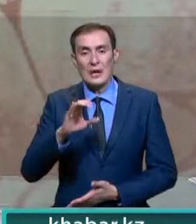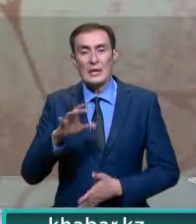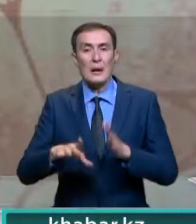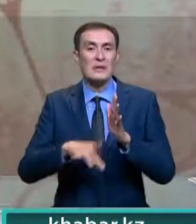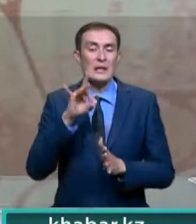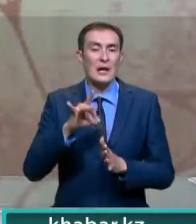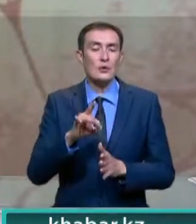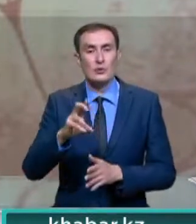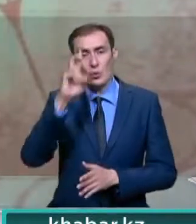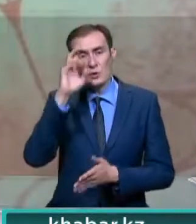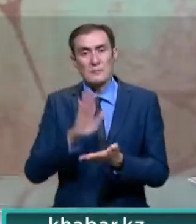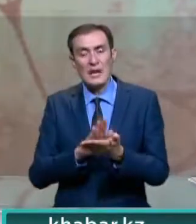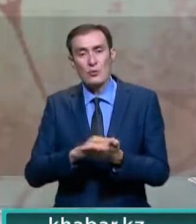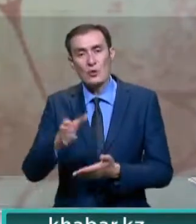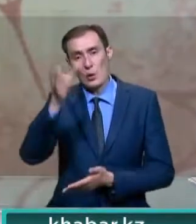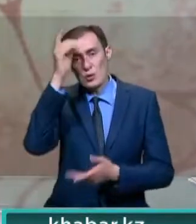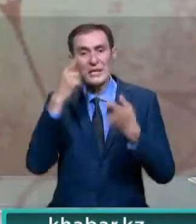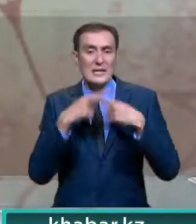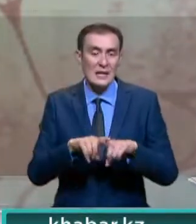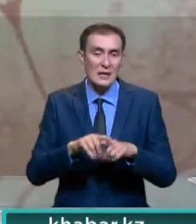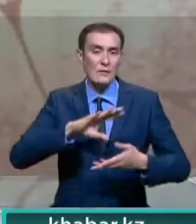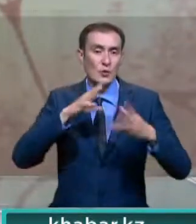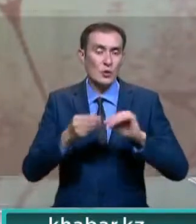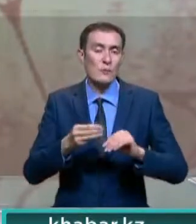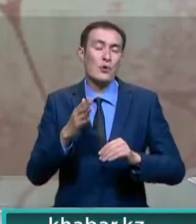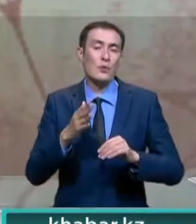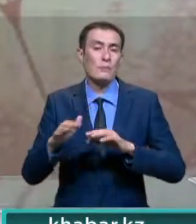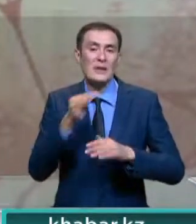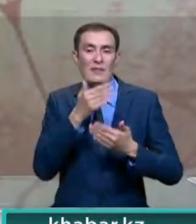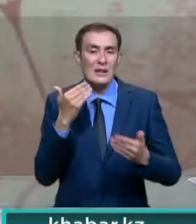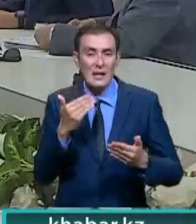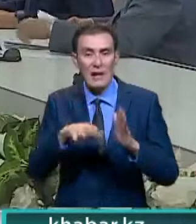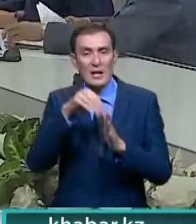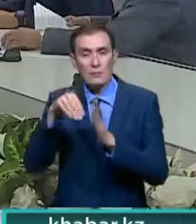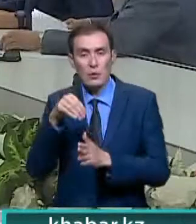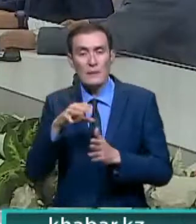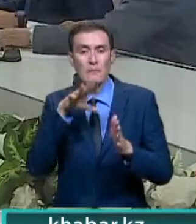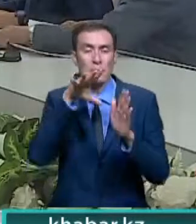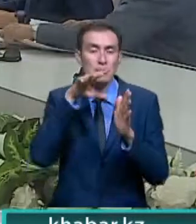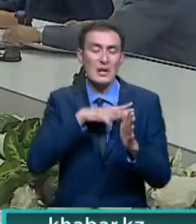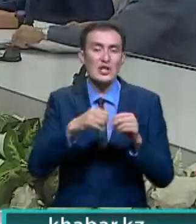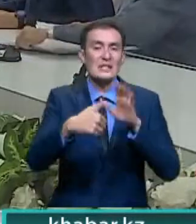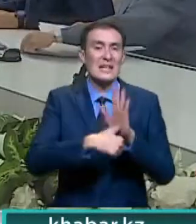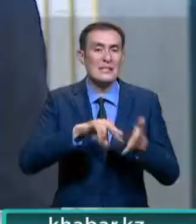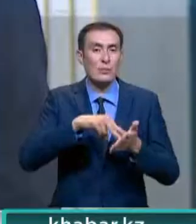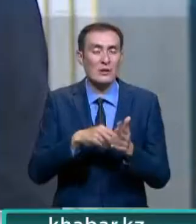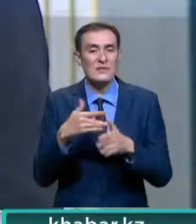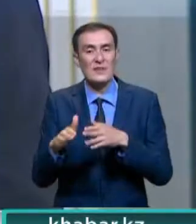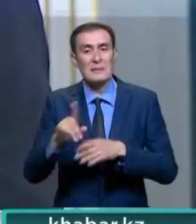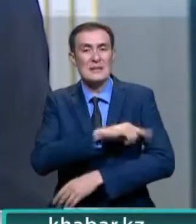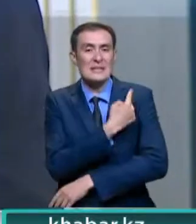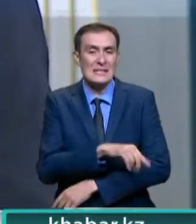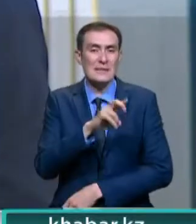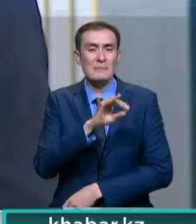возьмет госпремию в области науки и техники. В итоге, по результатам предварительного отбора, в топ попали 16 проектов в сферах